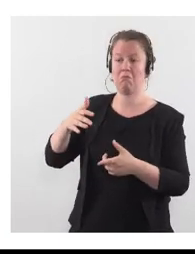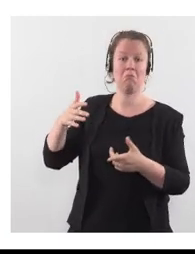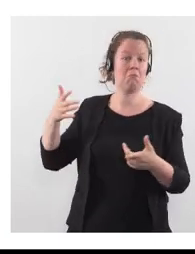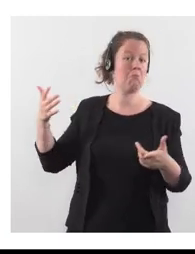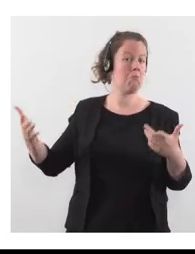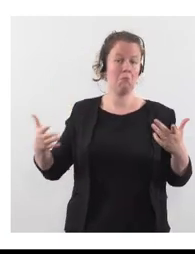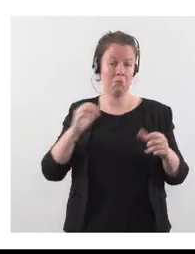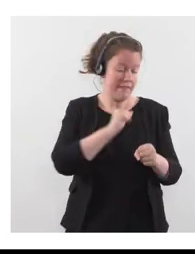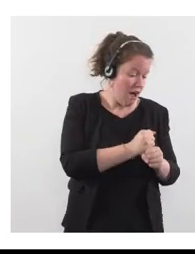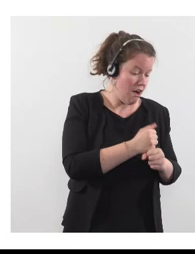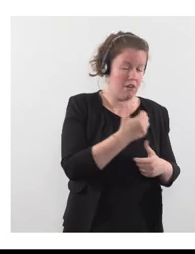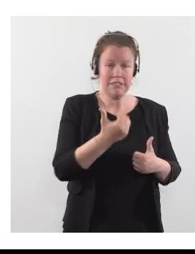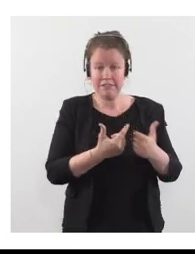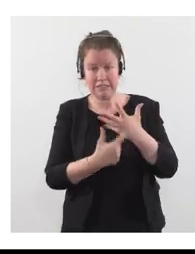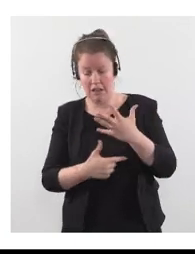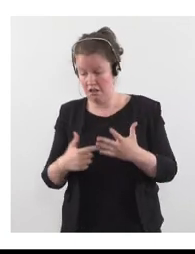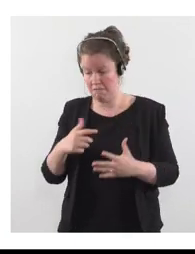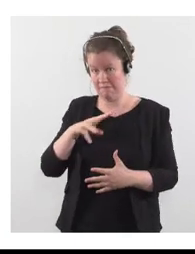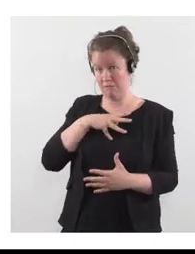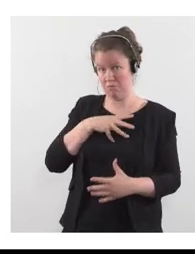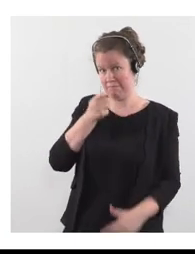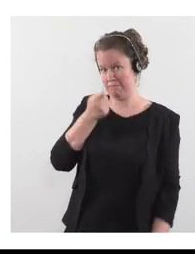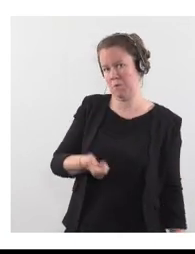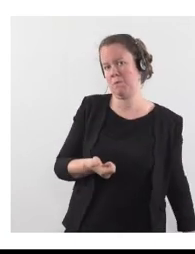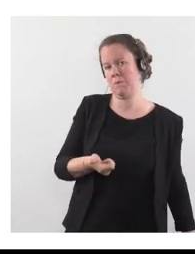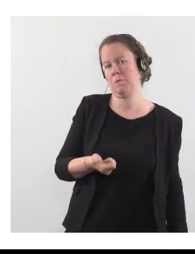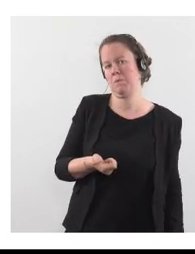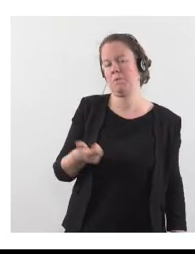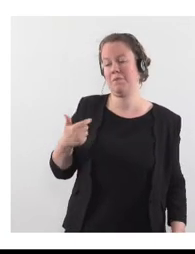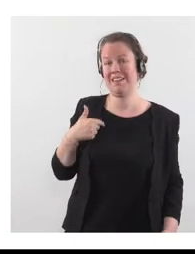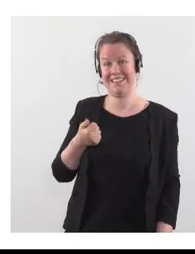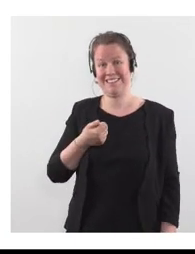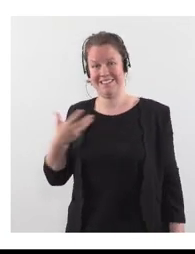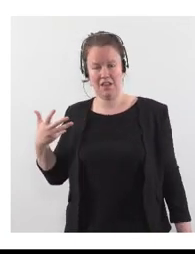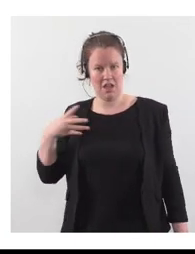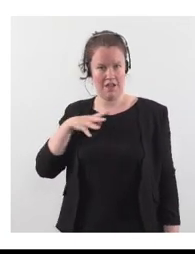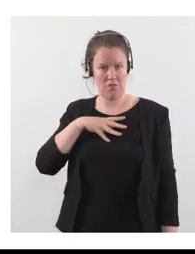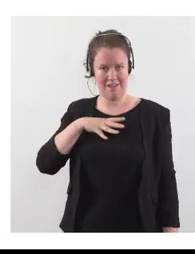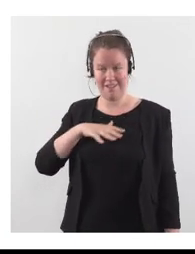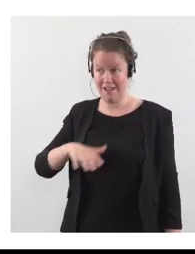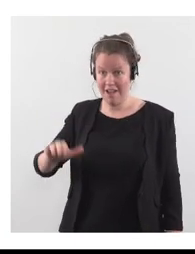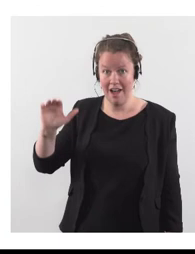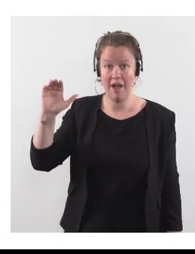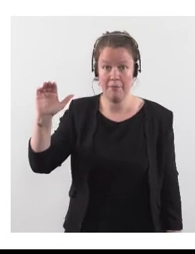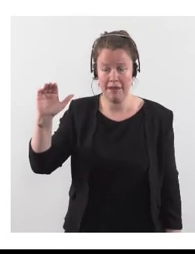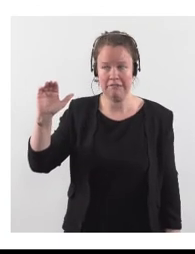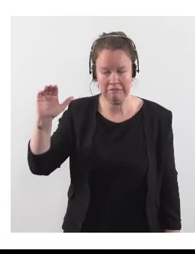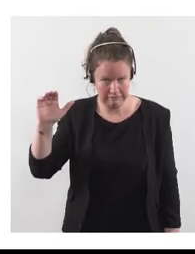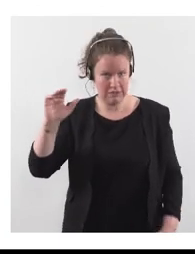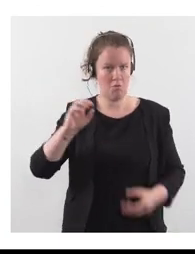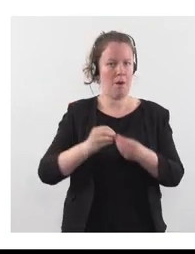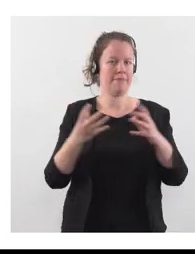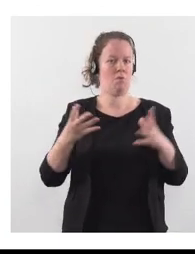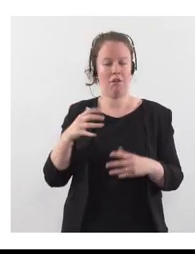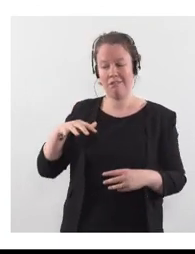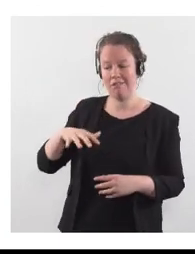dans le pénal, etc., n'est pas énorme. Et quand on s'attaque à un gros acteur, il arrive assez régulièrement que l'avocat ou le